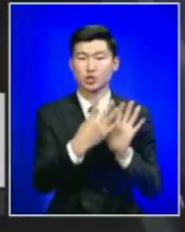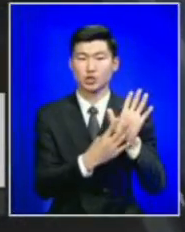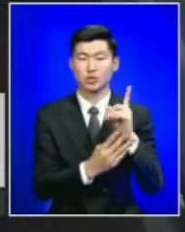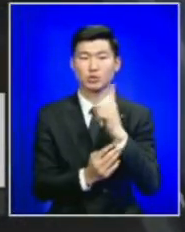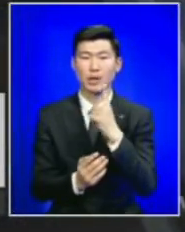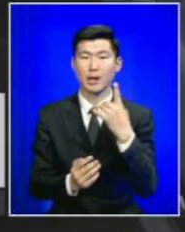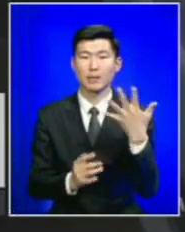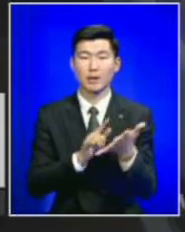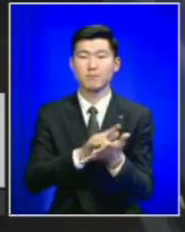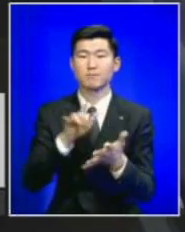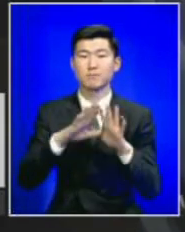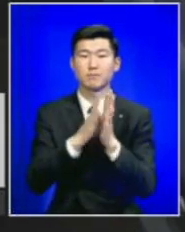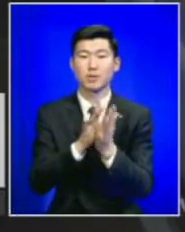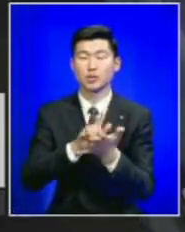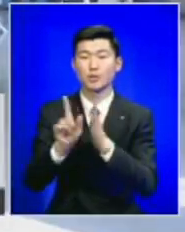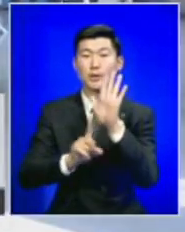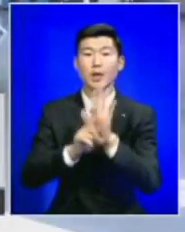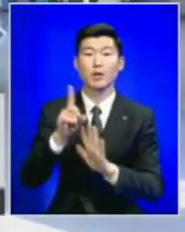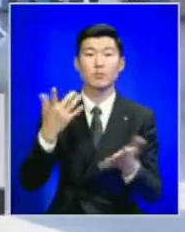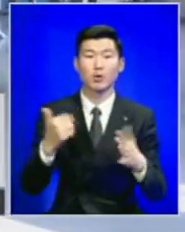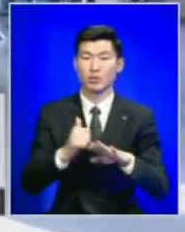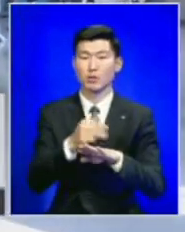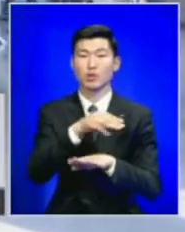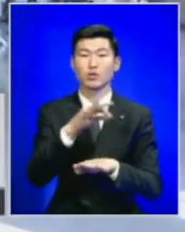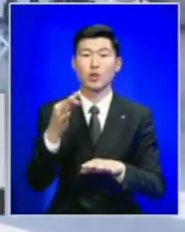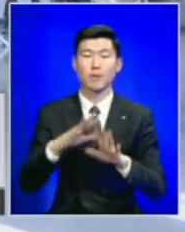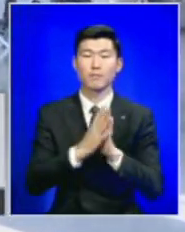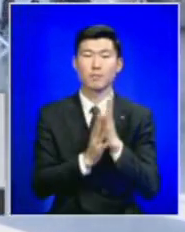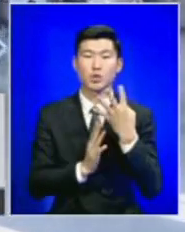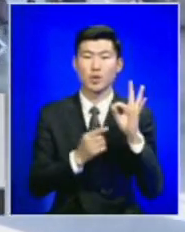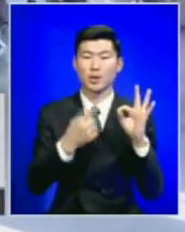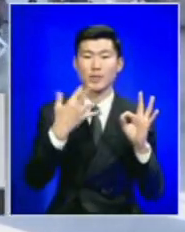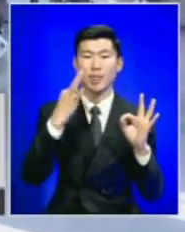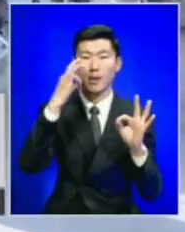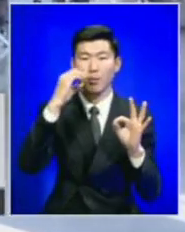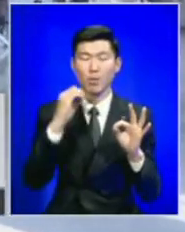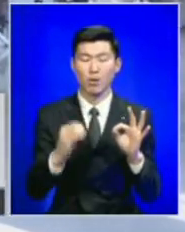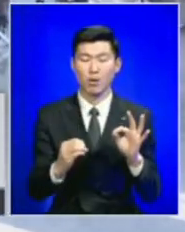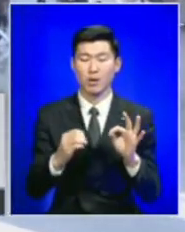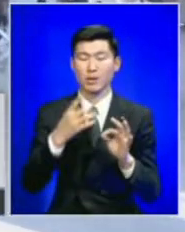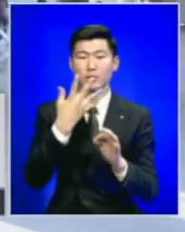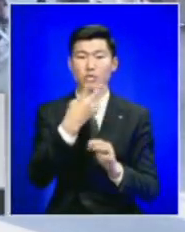319-115 агарын хөлгийг явуулж эхэлснээр зорчигчдийн тоо 40-50% нэмэгджээ.